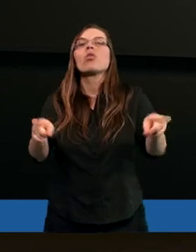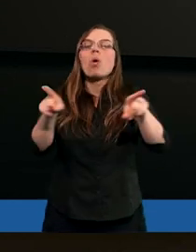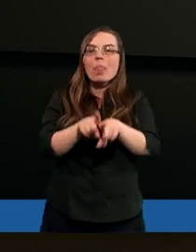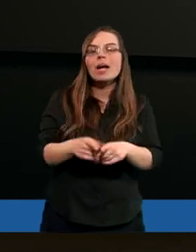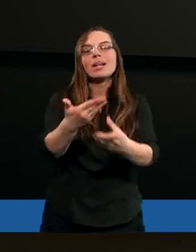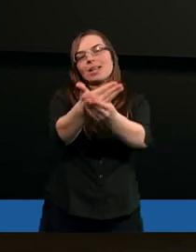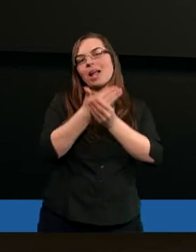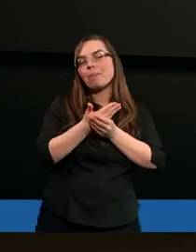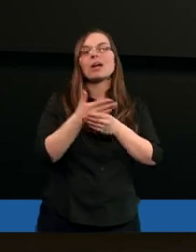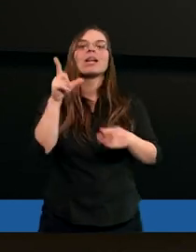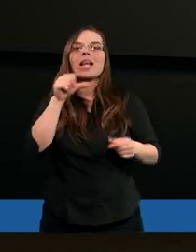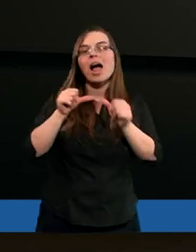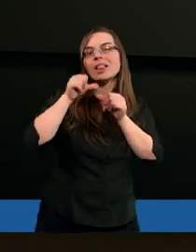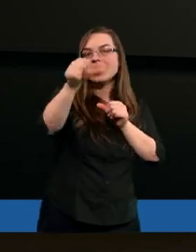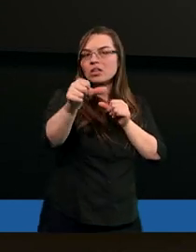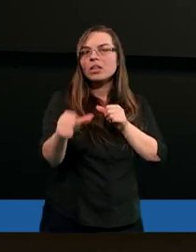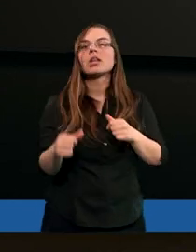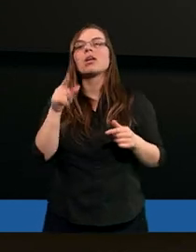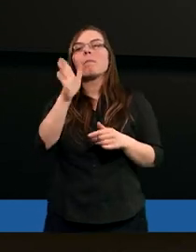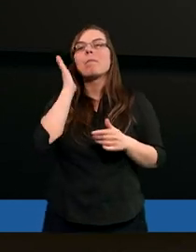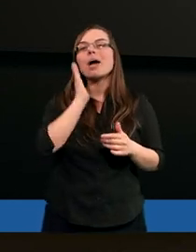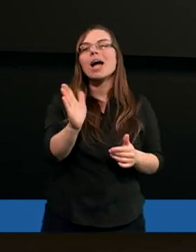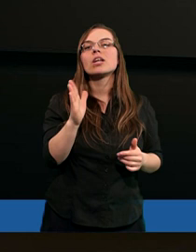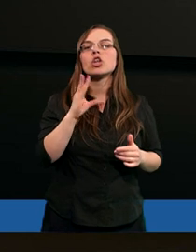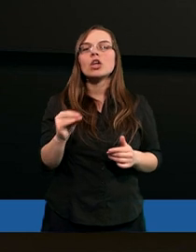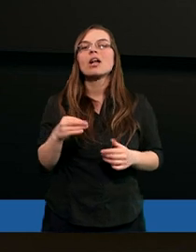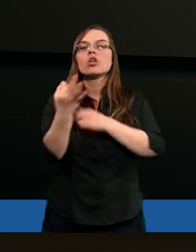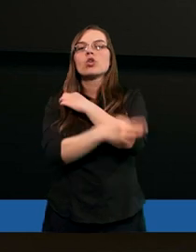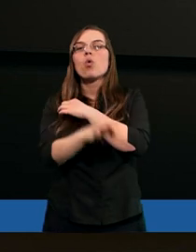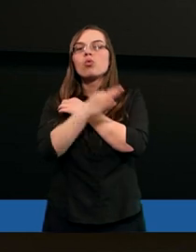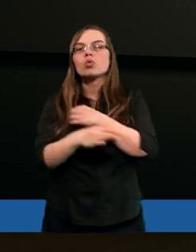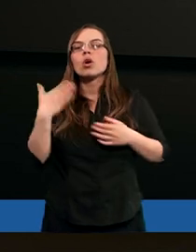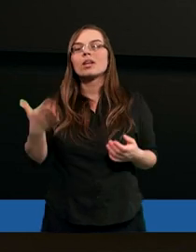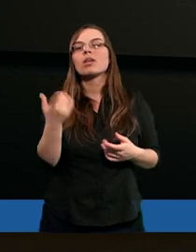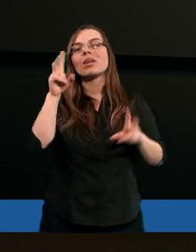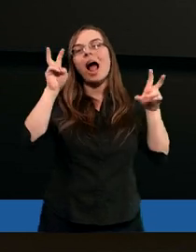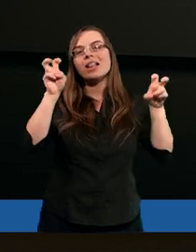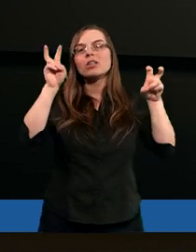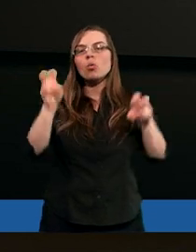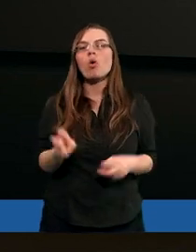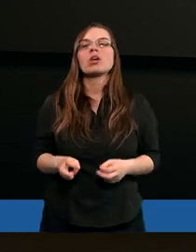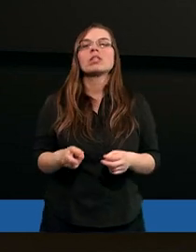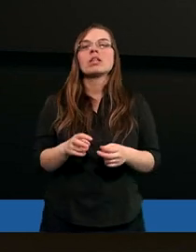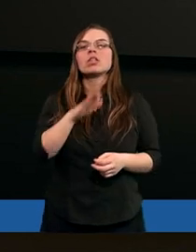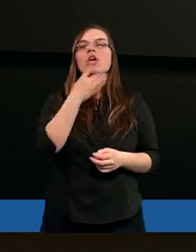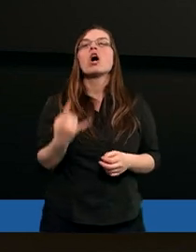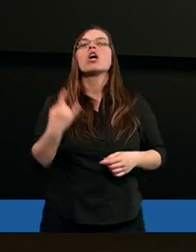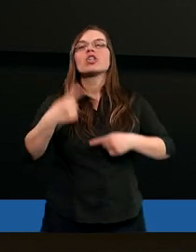też zapraszam za tydzień. Będzie studium zatytułowane